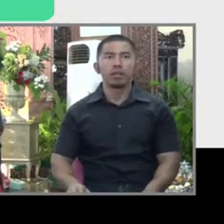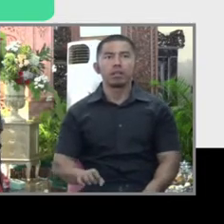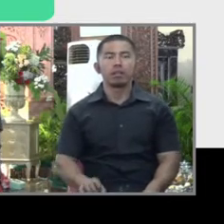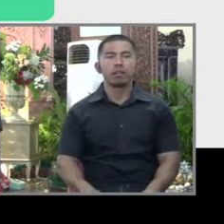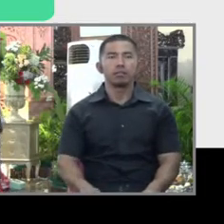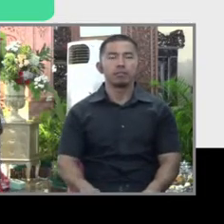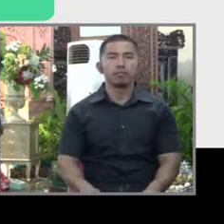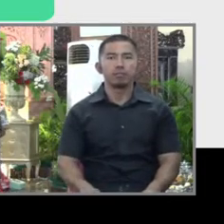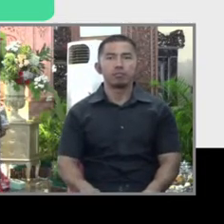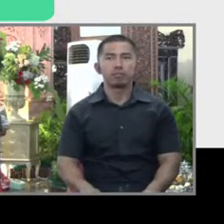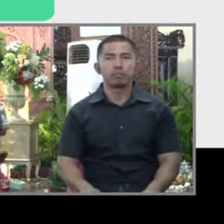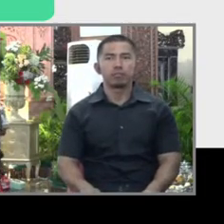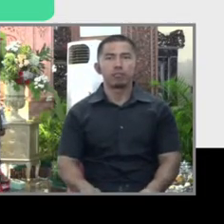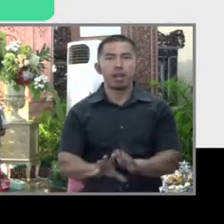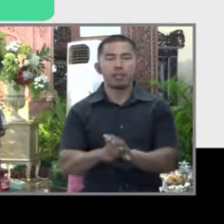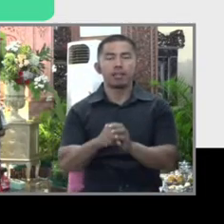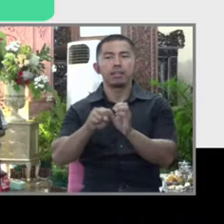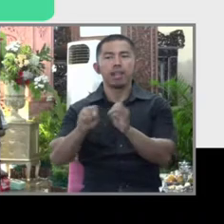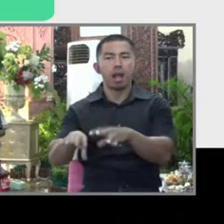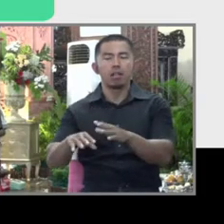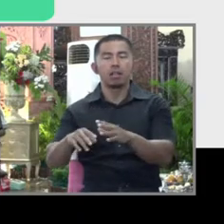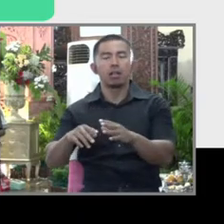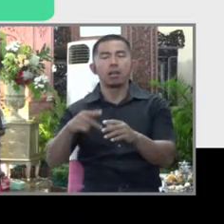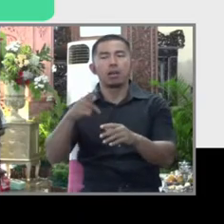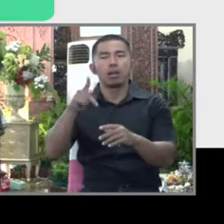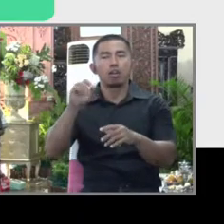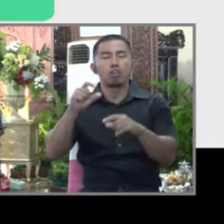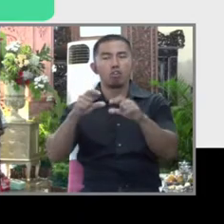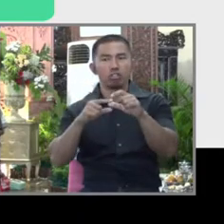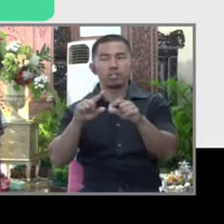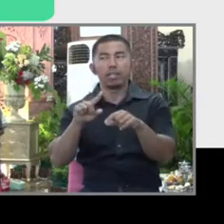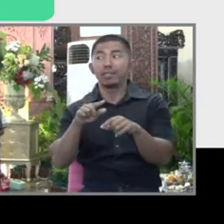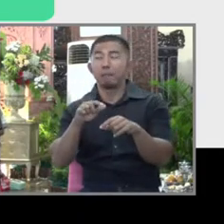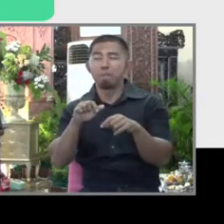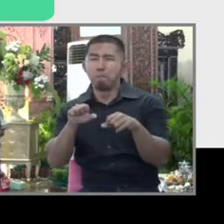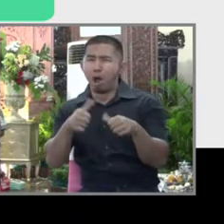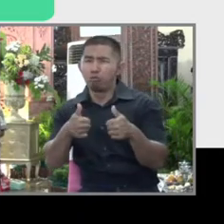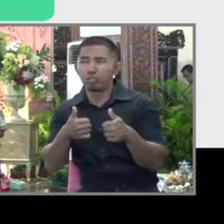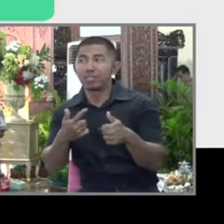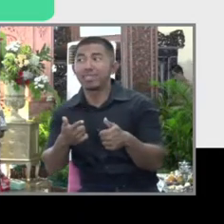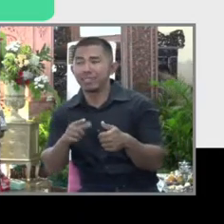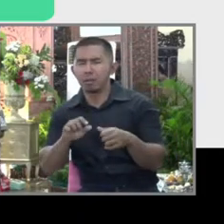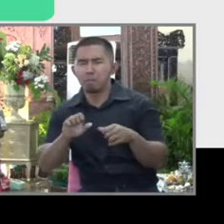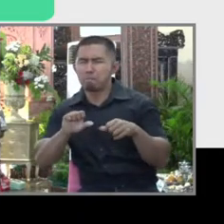Hai tetapi informasi di depan yang paling yang paling bagus ini bapak